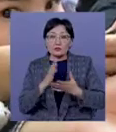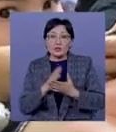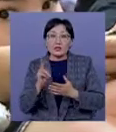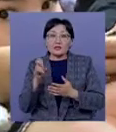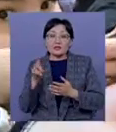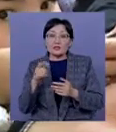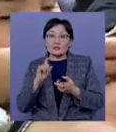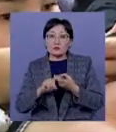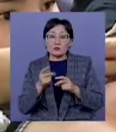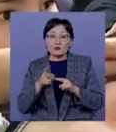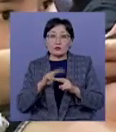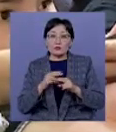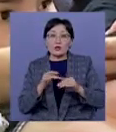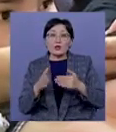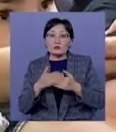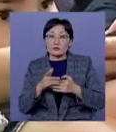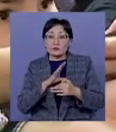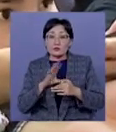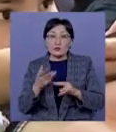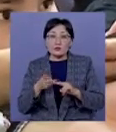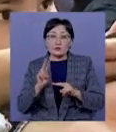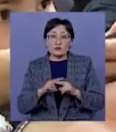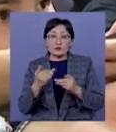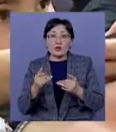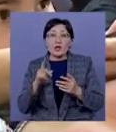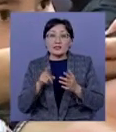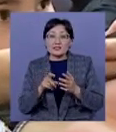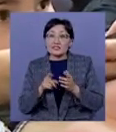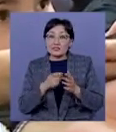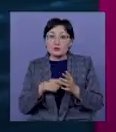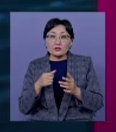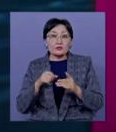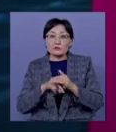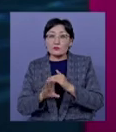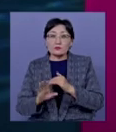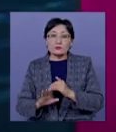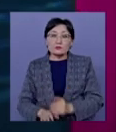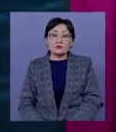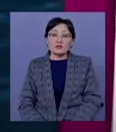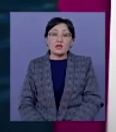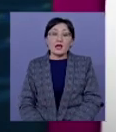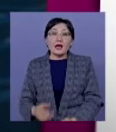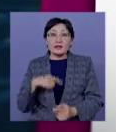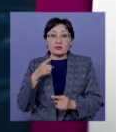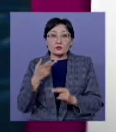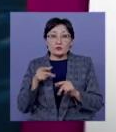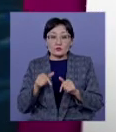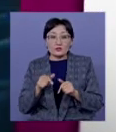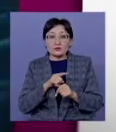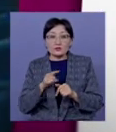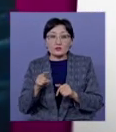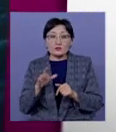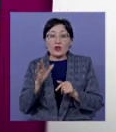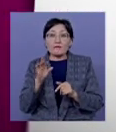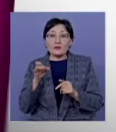Кекселге қатысты бұлтартпау шарасы қолданылмады, өйткені ол тергеуден қашып жүрген жоқ. Айта кетейік, осыған дейін